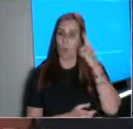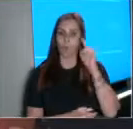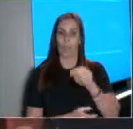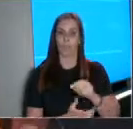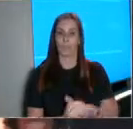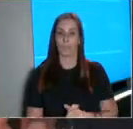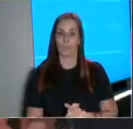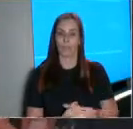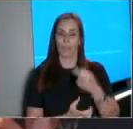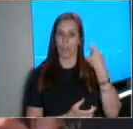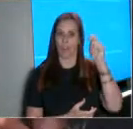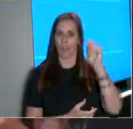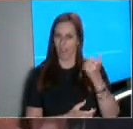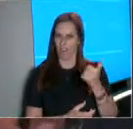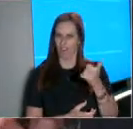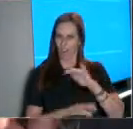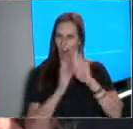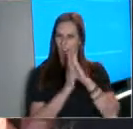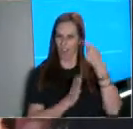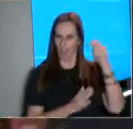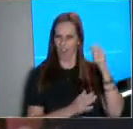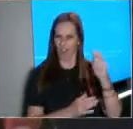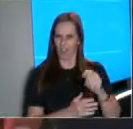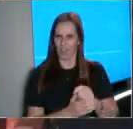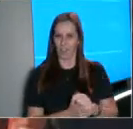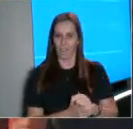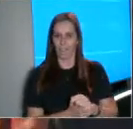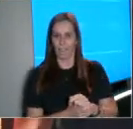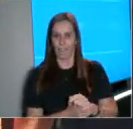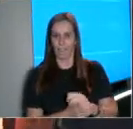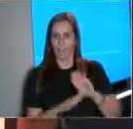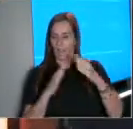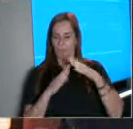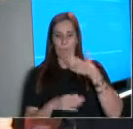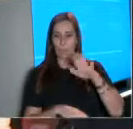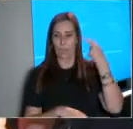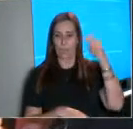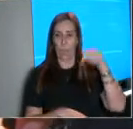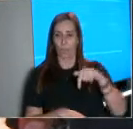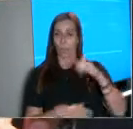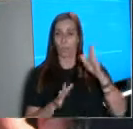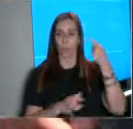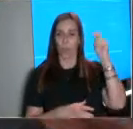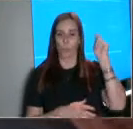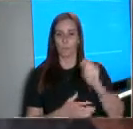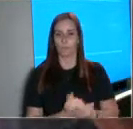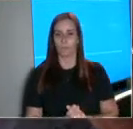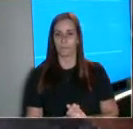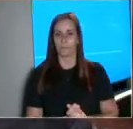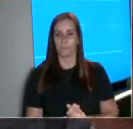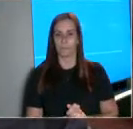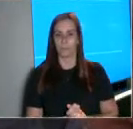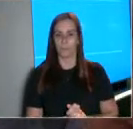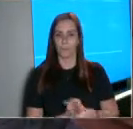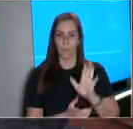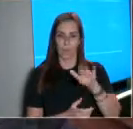זה. יוקר המחיה אולי, לא? יקר. לראות בארץ מאוד יקרות, כן? כן. מאוד. אולי